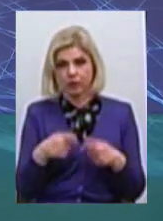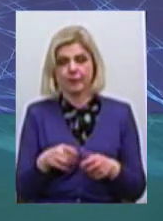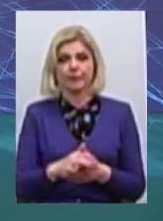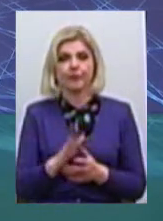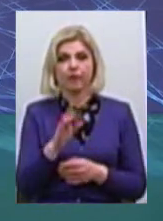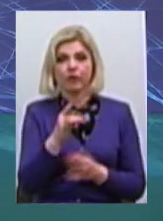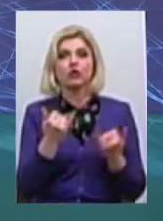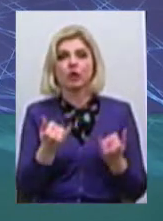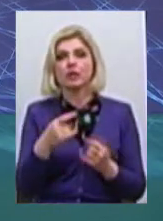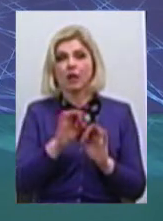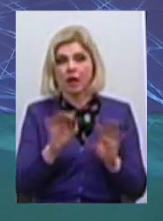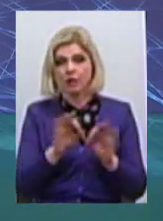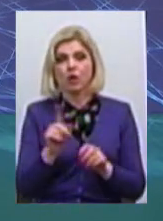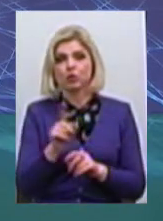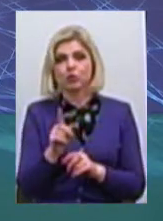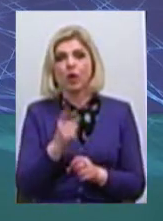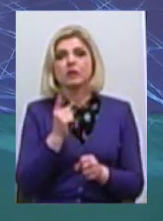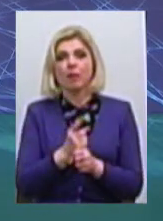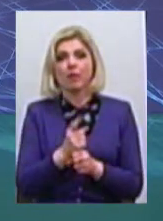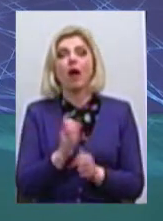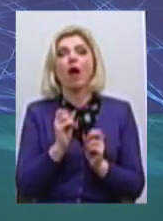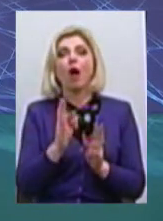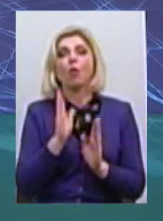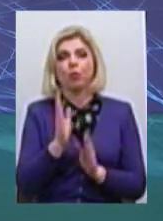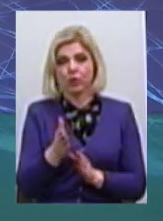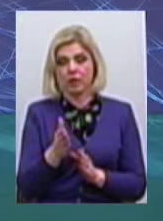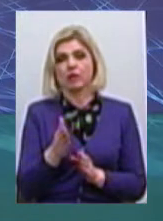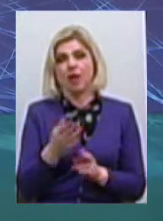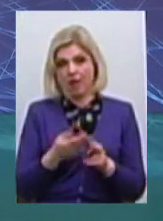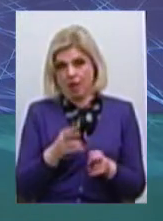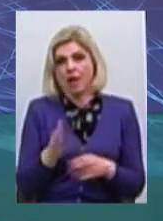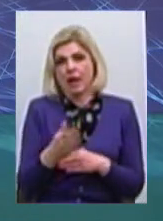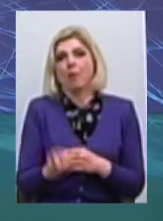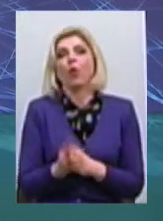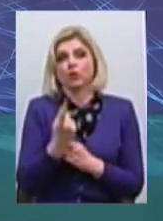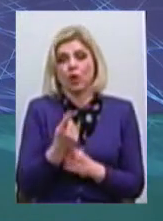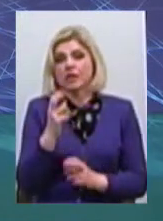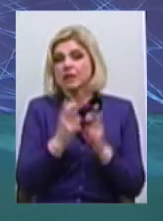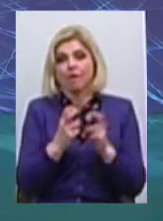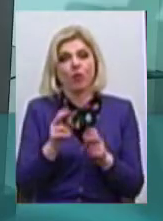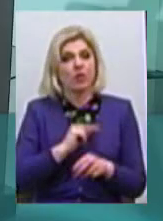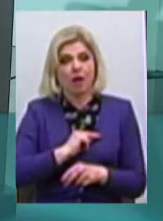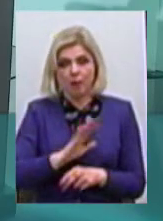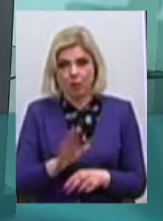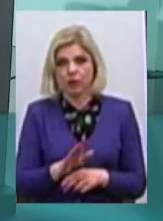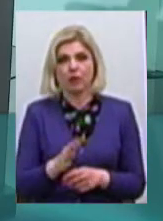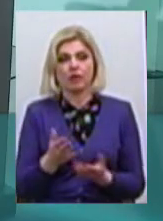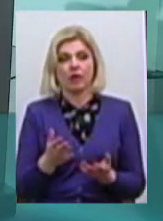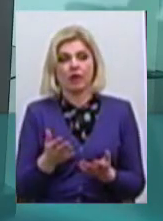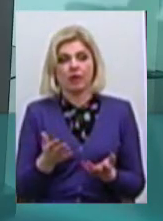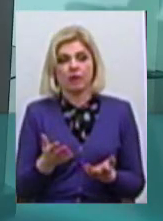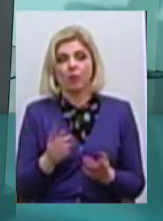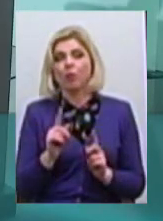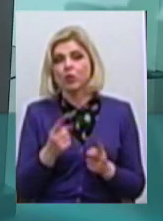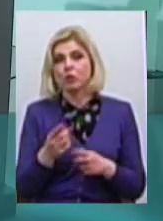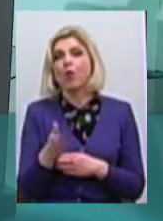рассказываете, что рыбы нет. А как она может быть? Кто покрывает все это дело? Заводы не работают, сбросов нет.